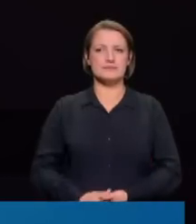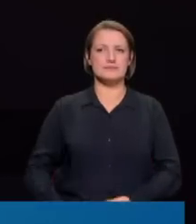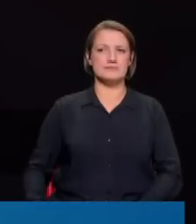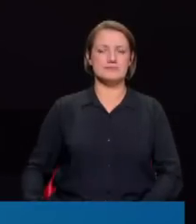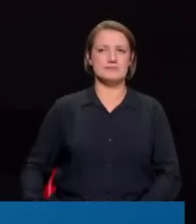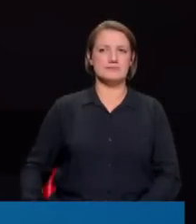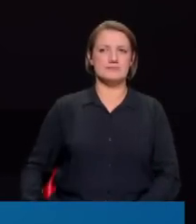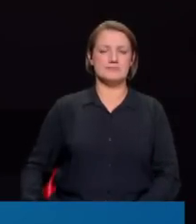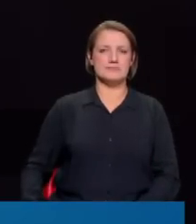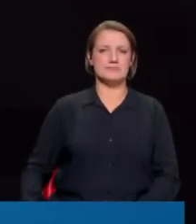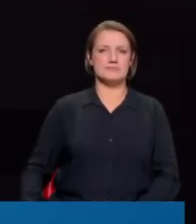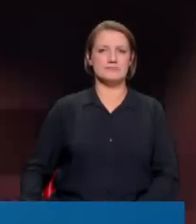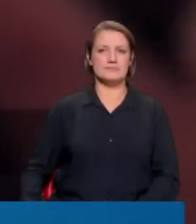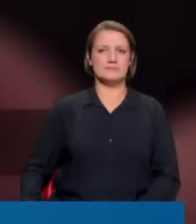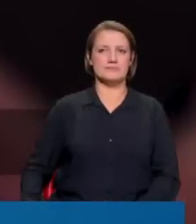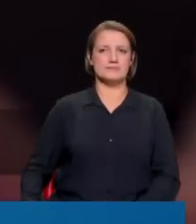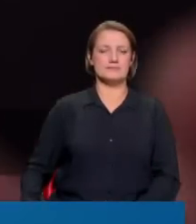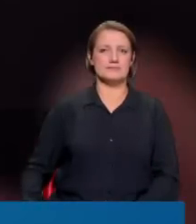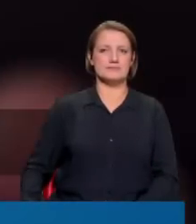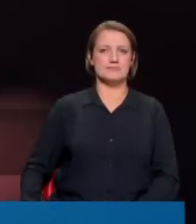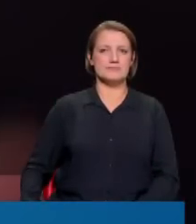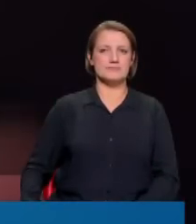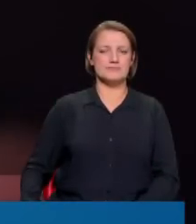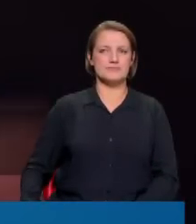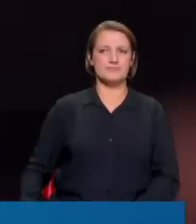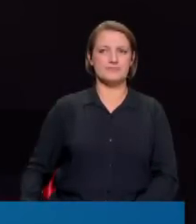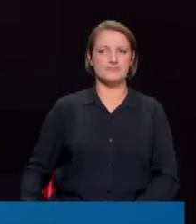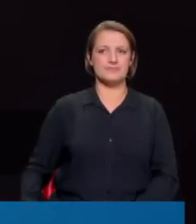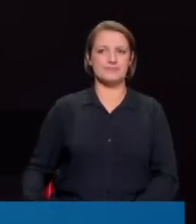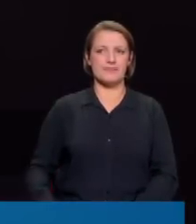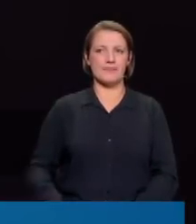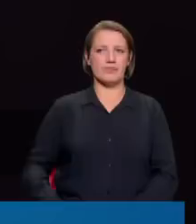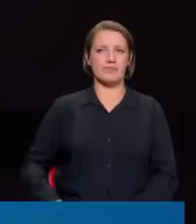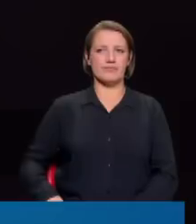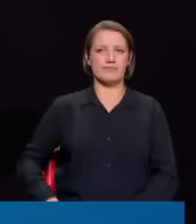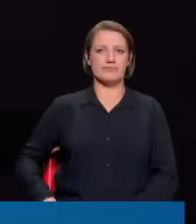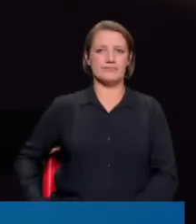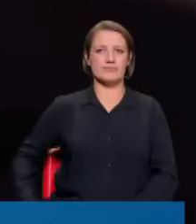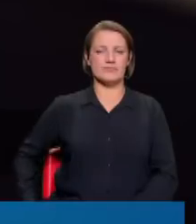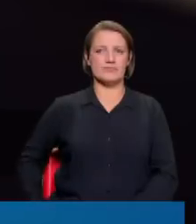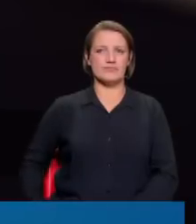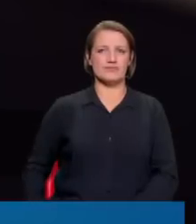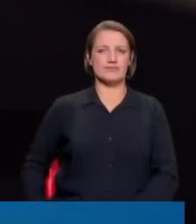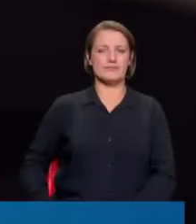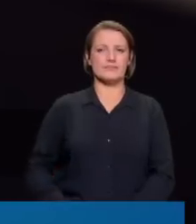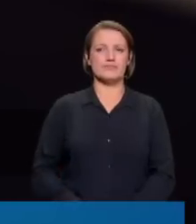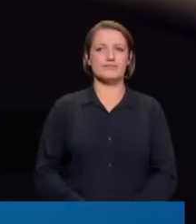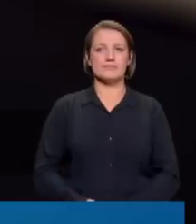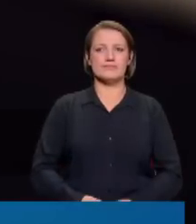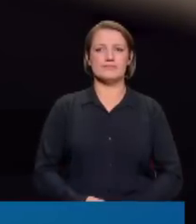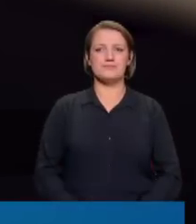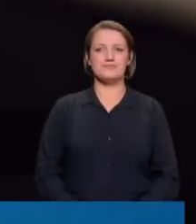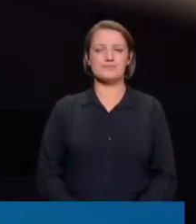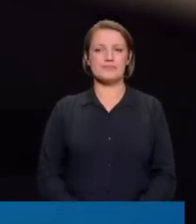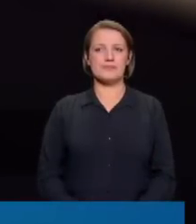acımasız bir siyasetle o gazede yaşanan yani orası Bir açık hapishane bunu bütün dünya biliyor Yıllar yıllar geçti bu